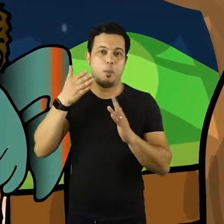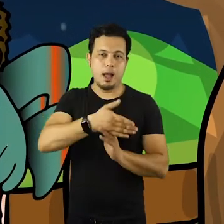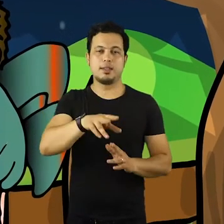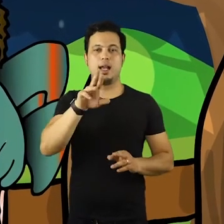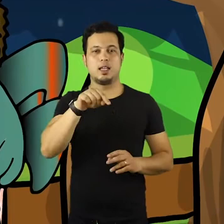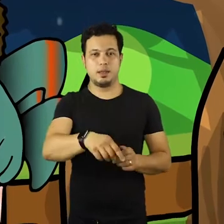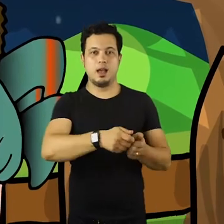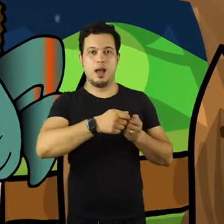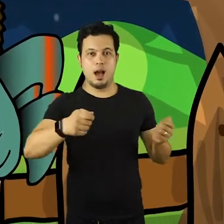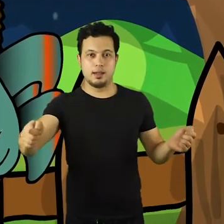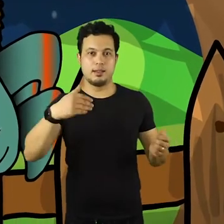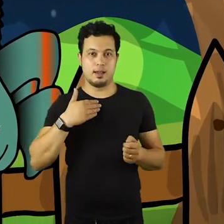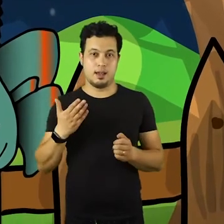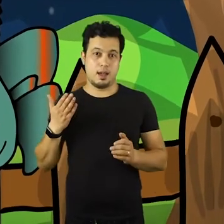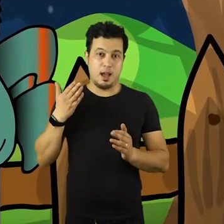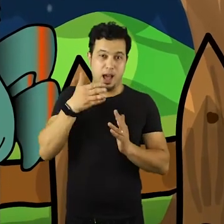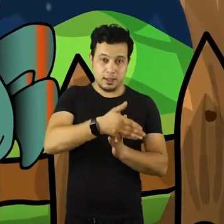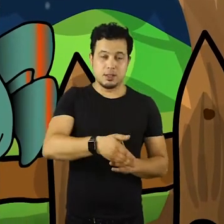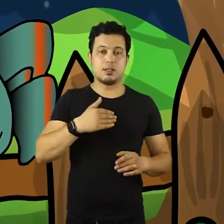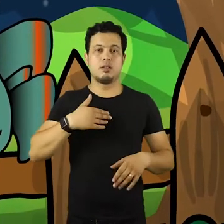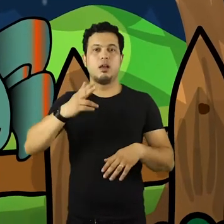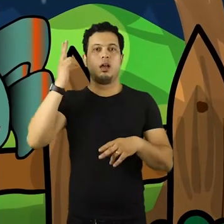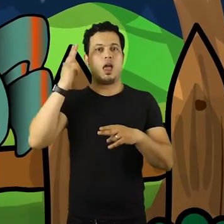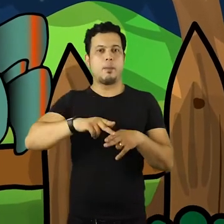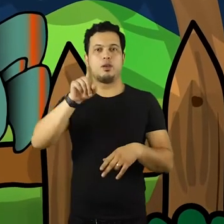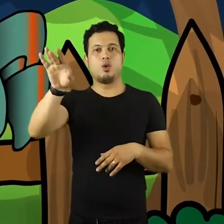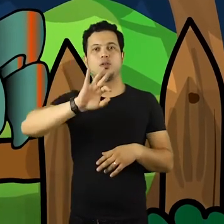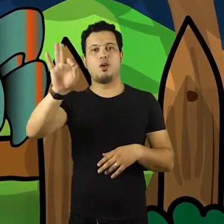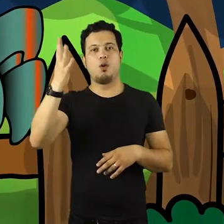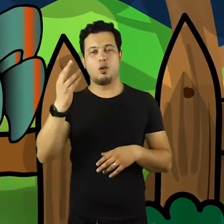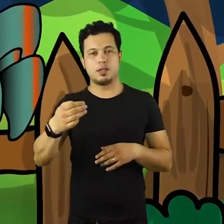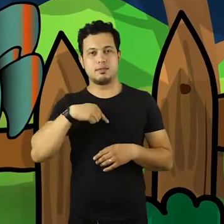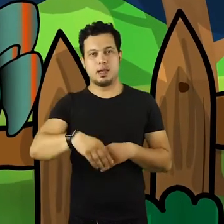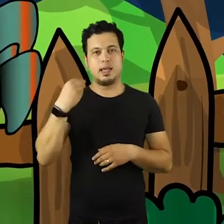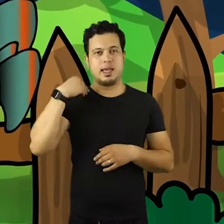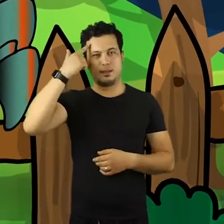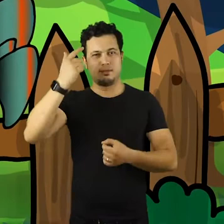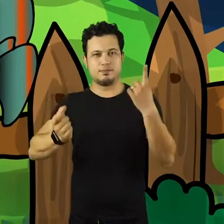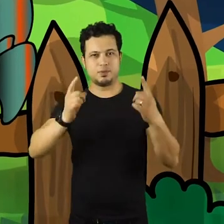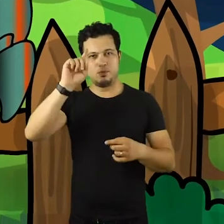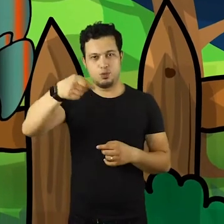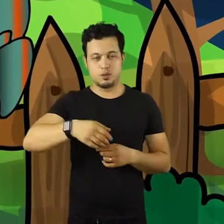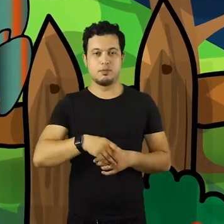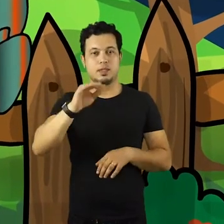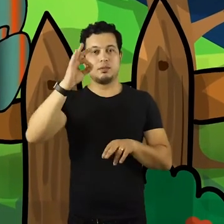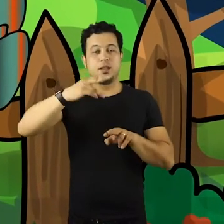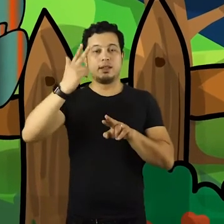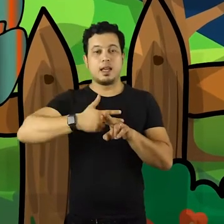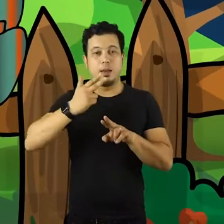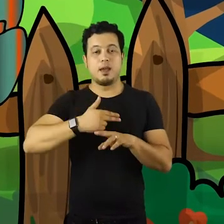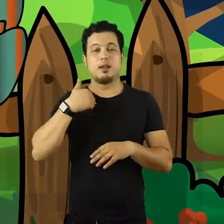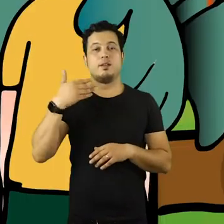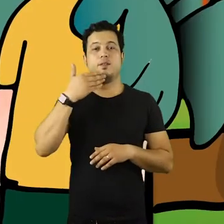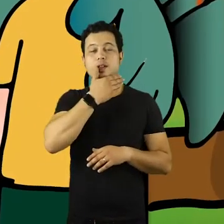atlayacağız. Bir anda orada olacağız. Bu benim yeni icadım. Umarım işe yarar. Henüz denemeye fırsatım